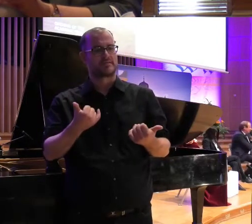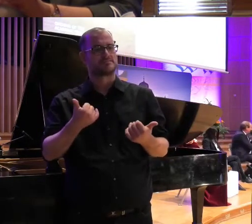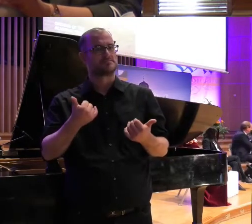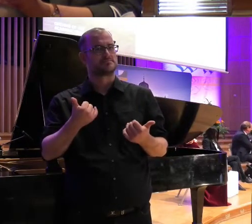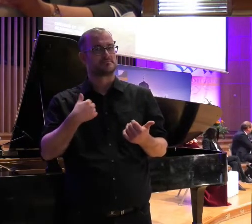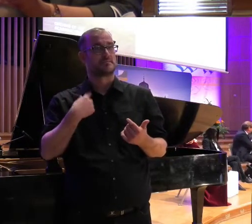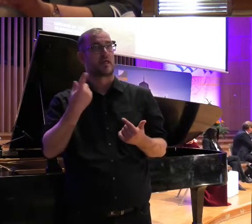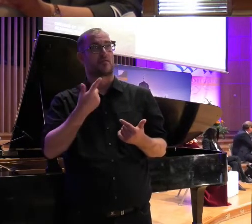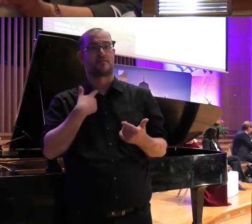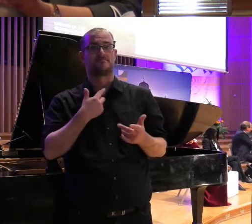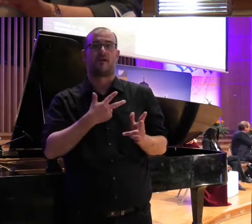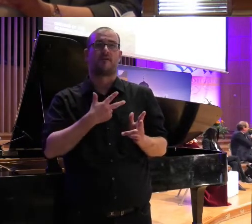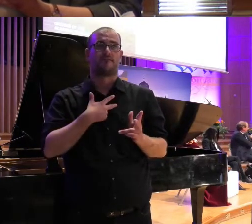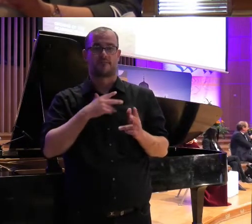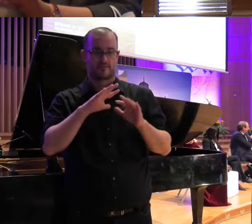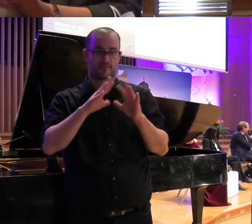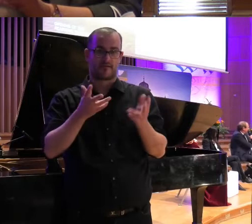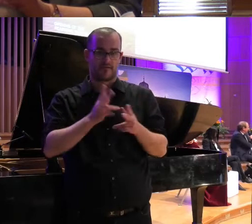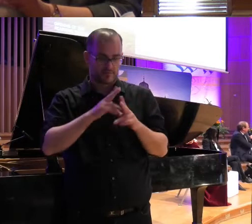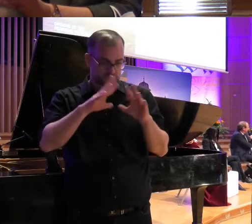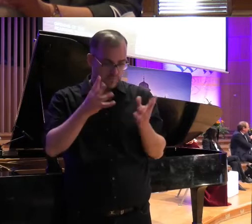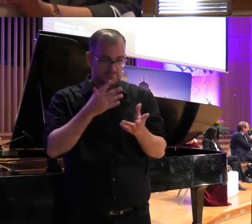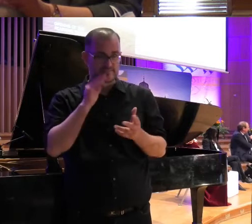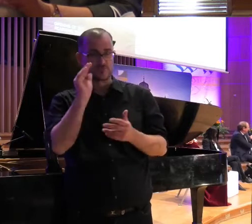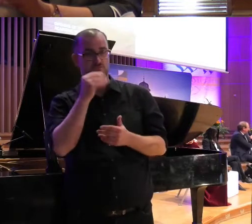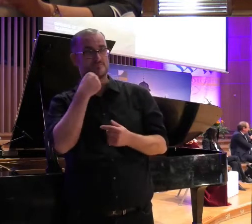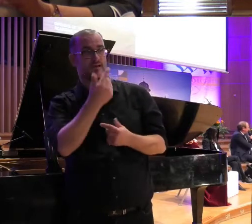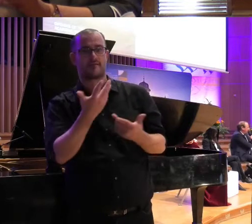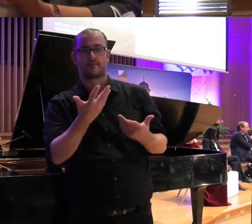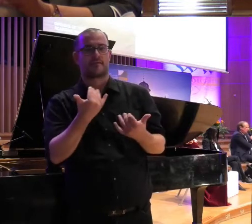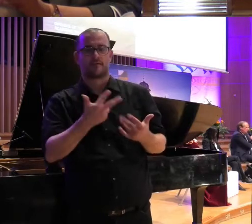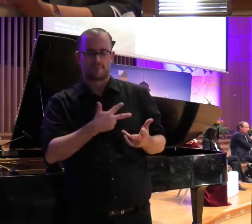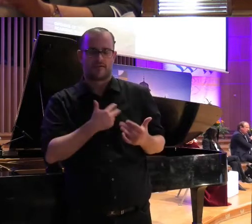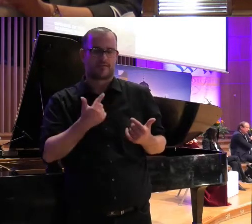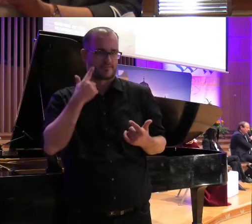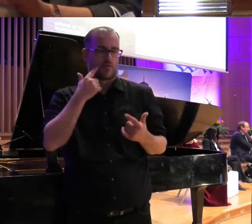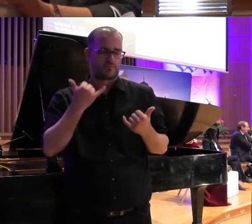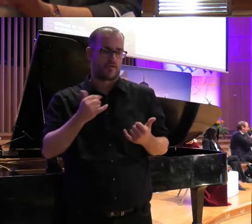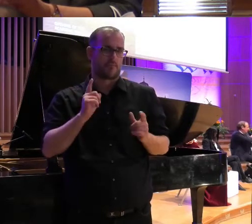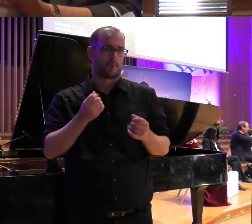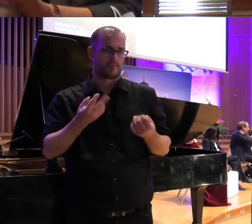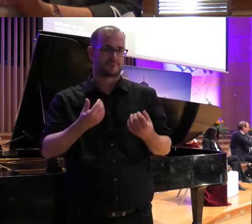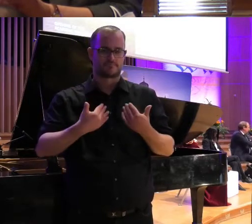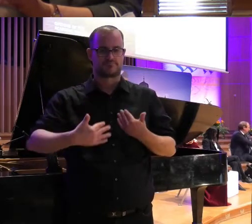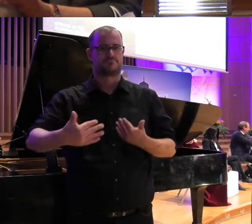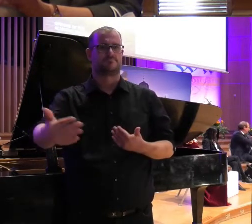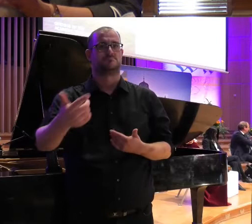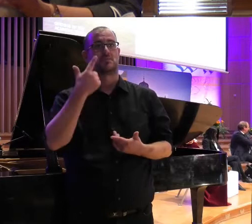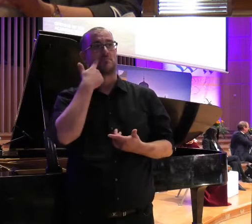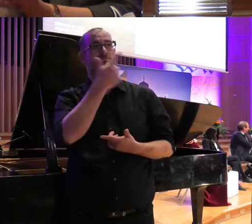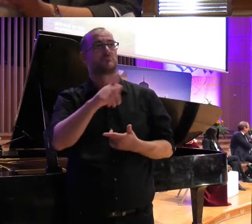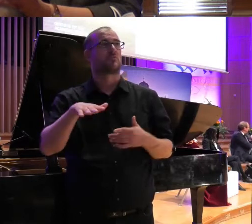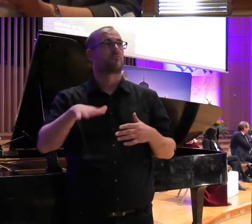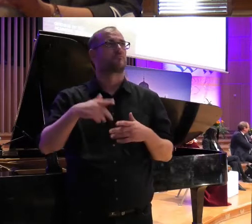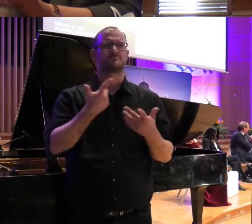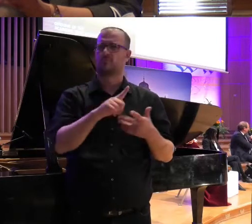kein Wahrsager, dass wir jetzt vermehrt mit diesen Dingen zu tun haben. Man kann ja erinnern, 2015,